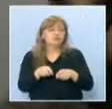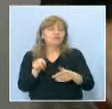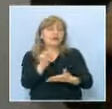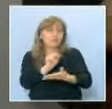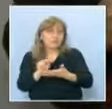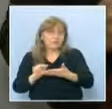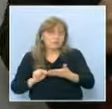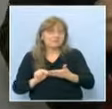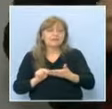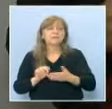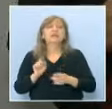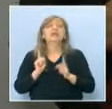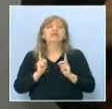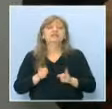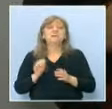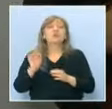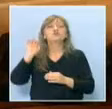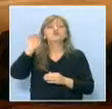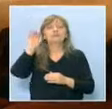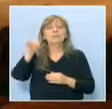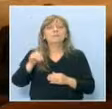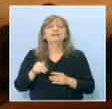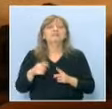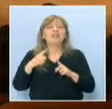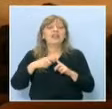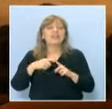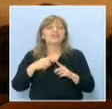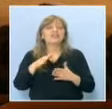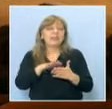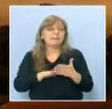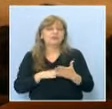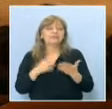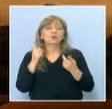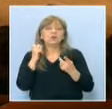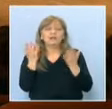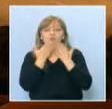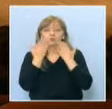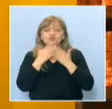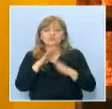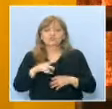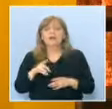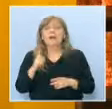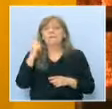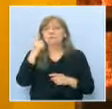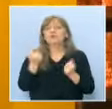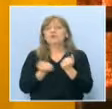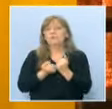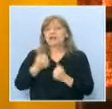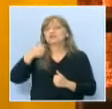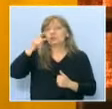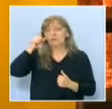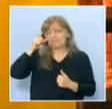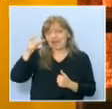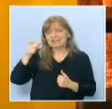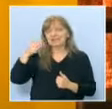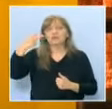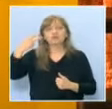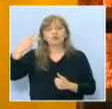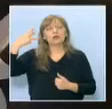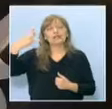бъде в темата, в която учат децата. След като първото място остана във Варна, втора и трета награда